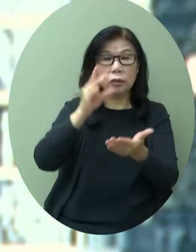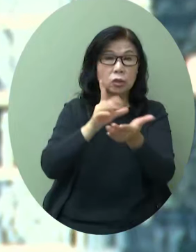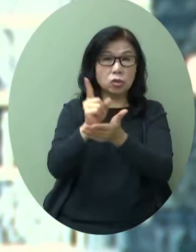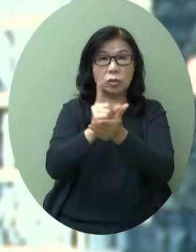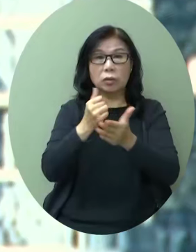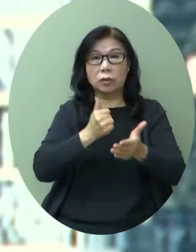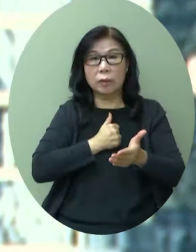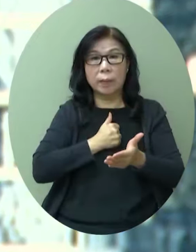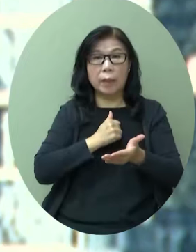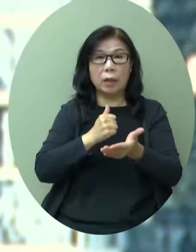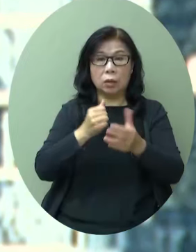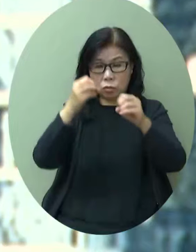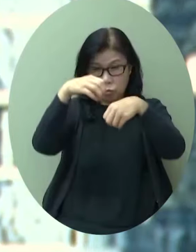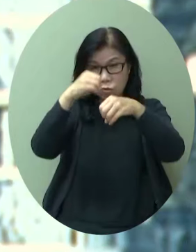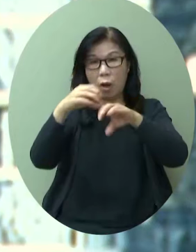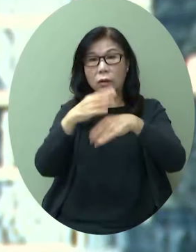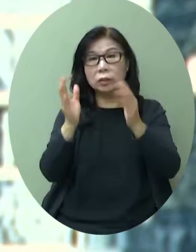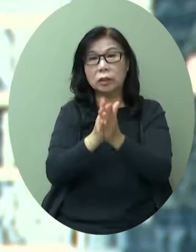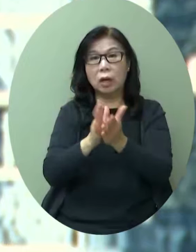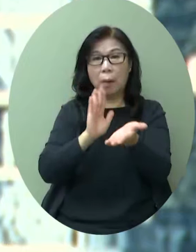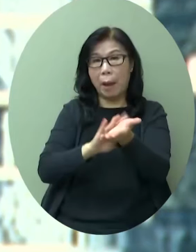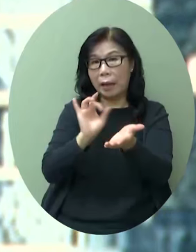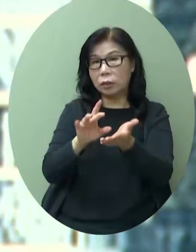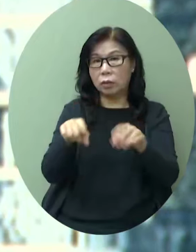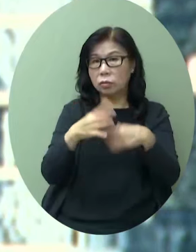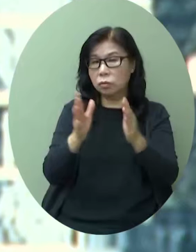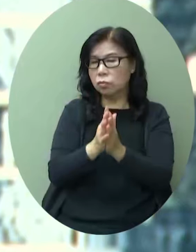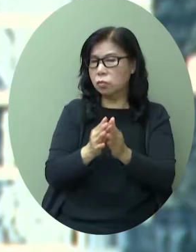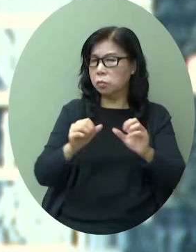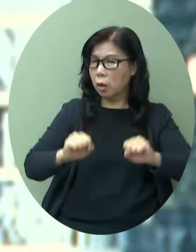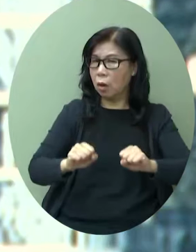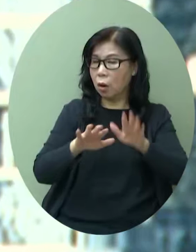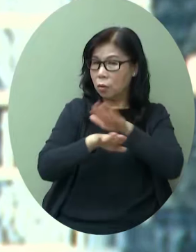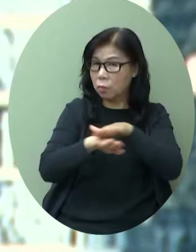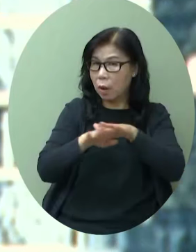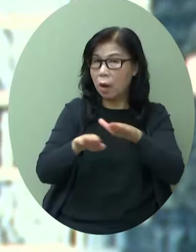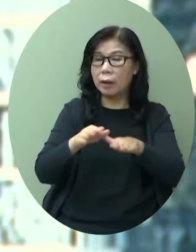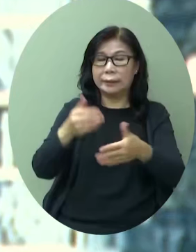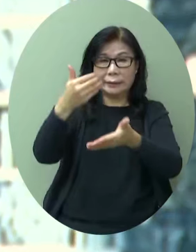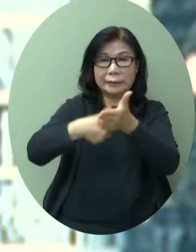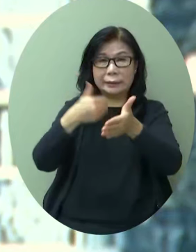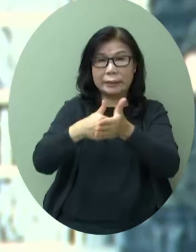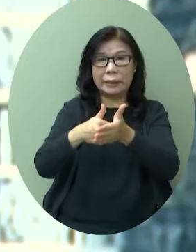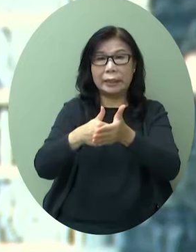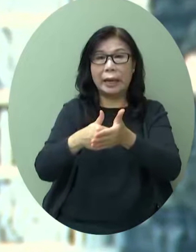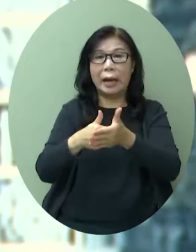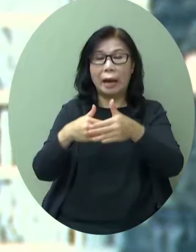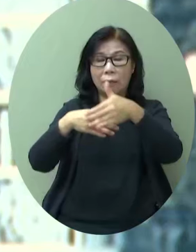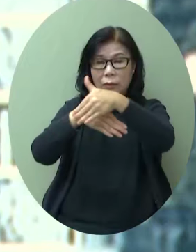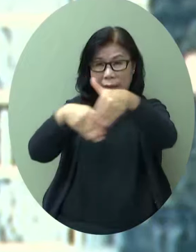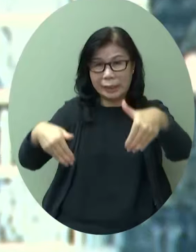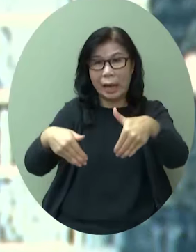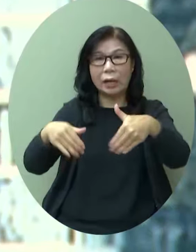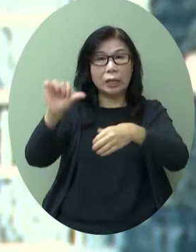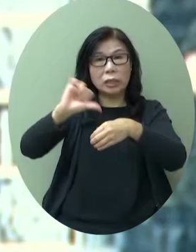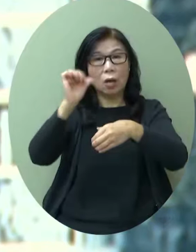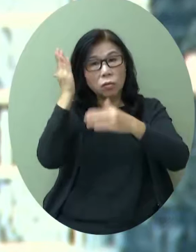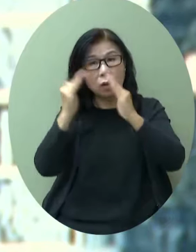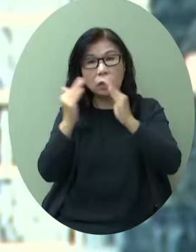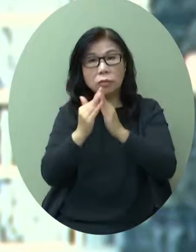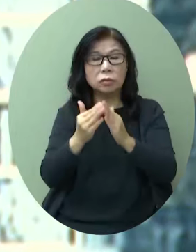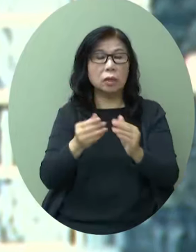於呢個抗體測試是否仍然係穩妥成為一個減短抗疫期嗰個嘅基礎嘅